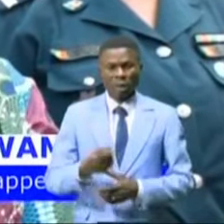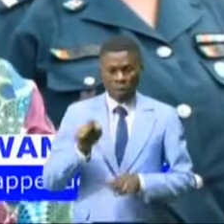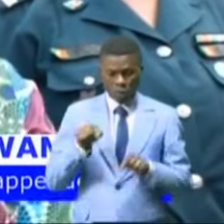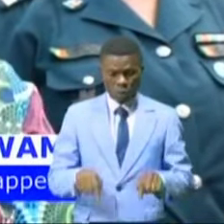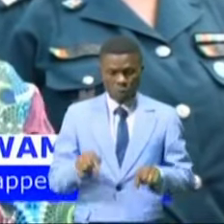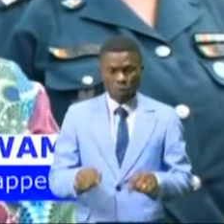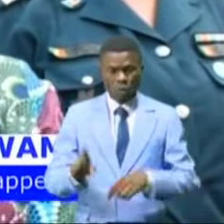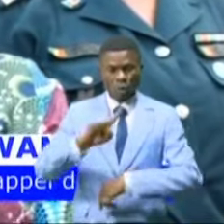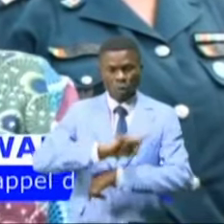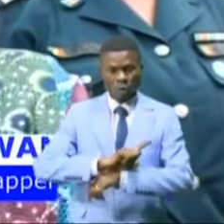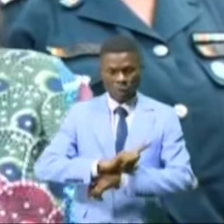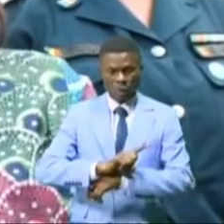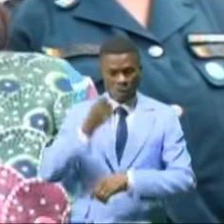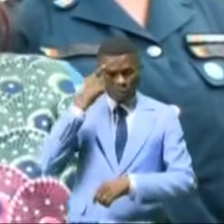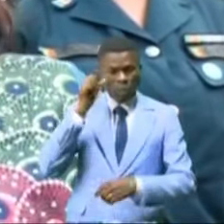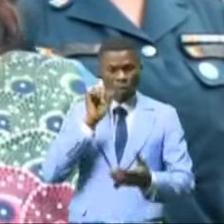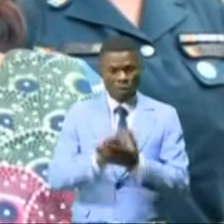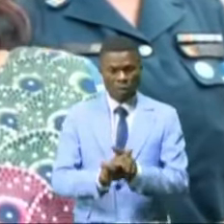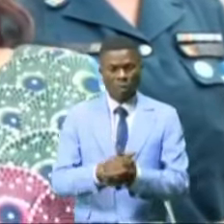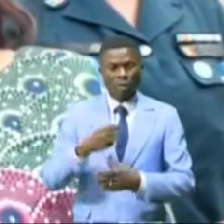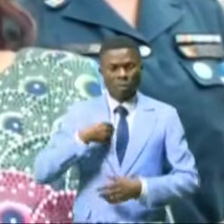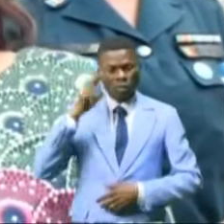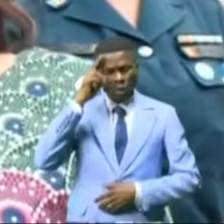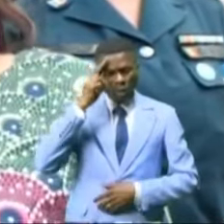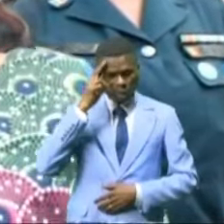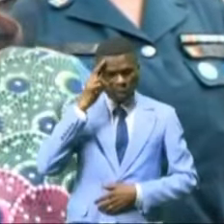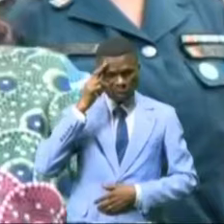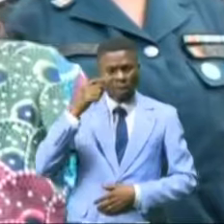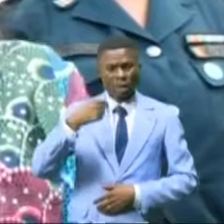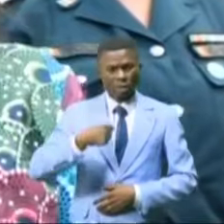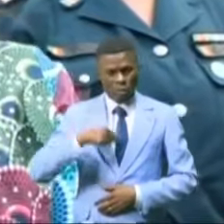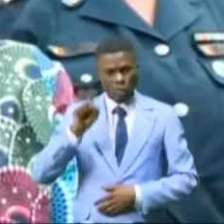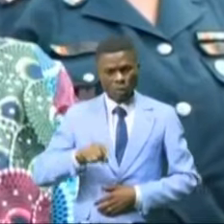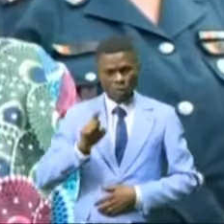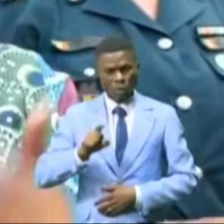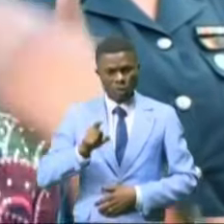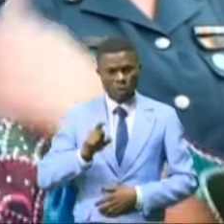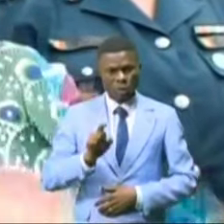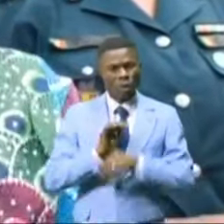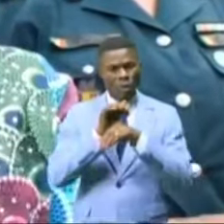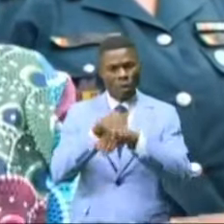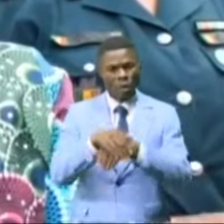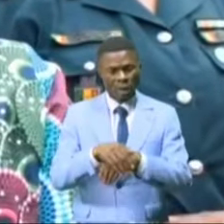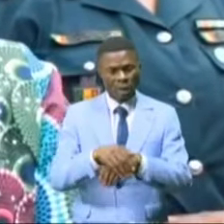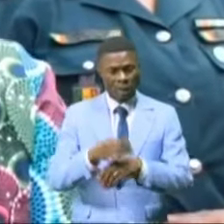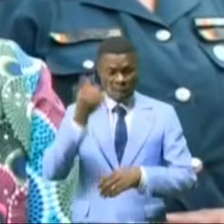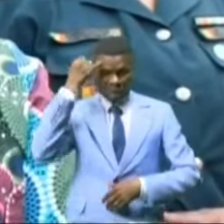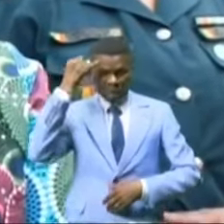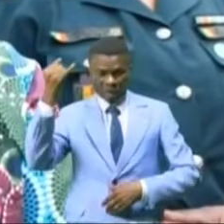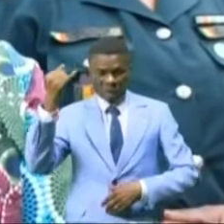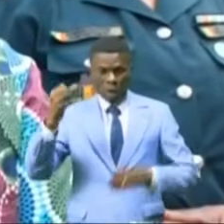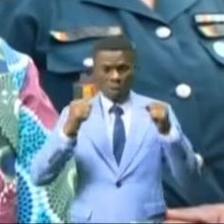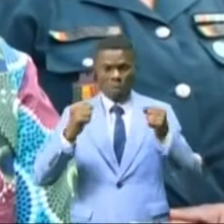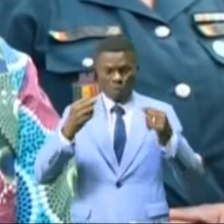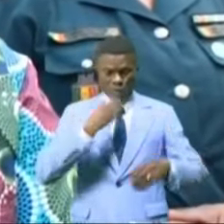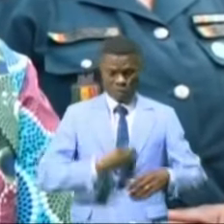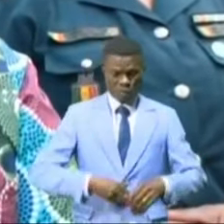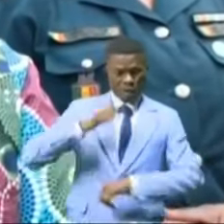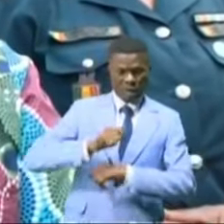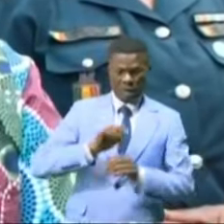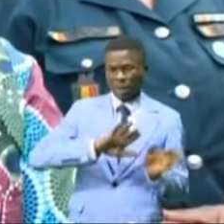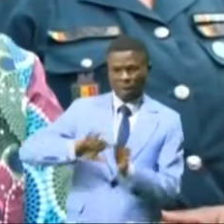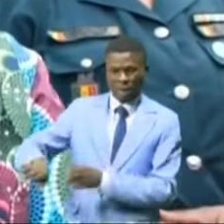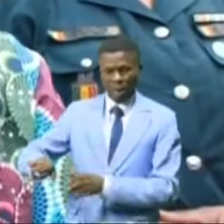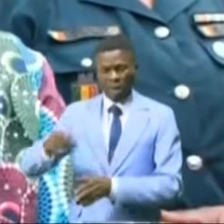qu'aujourd'hui, c'est la journée de la femme, je me suis dit que je me départisse un peu cette casquette-là de magistrat pour